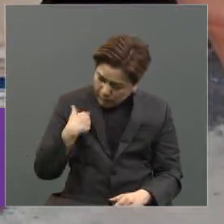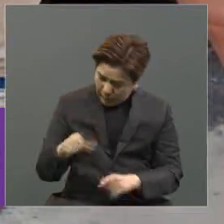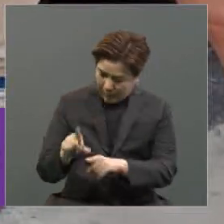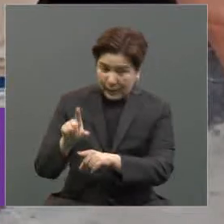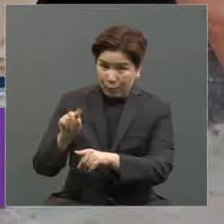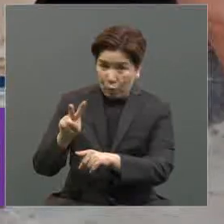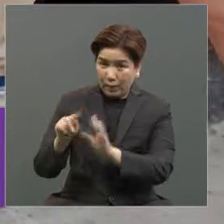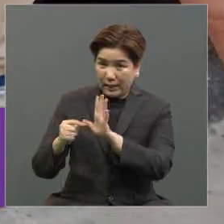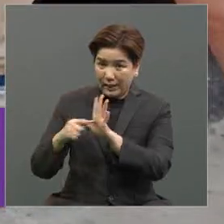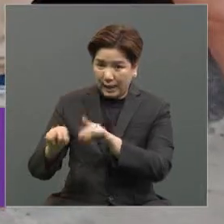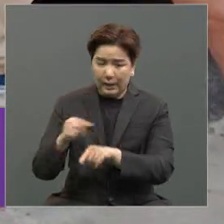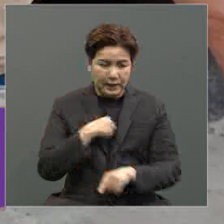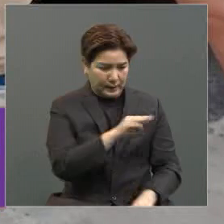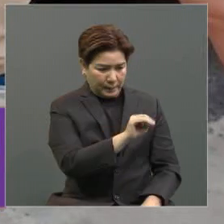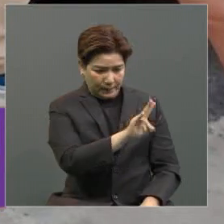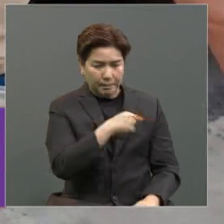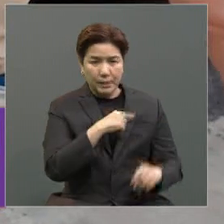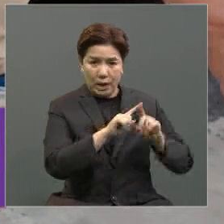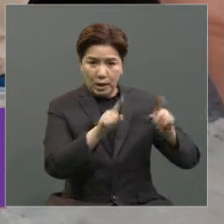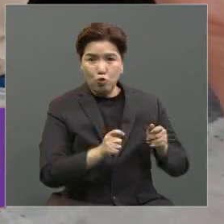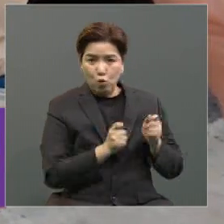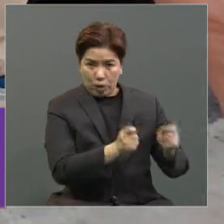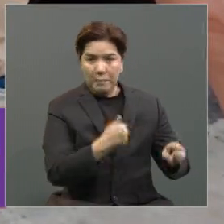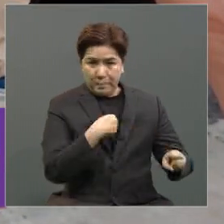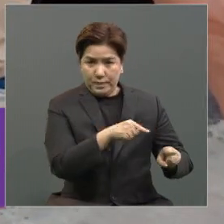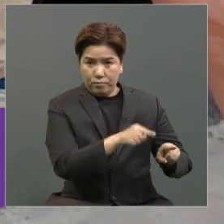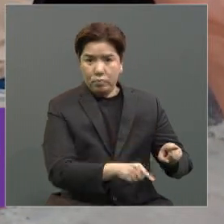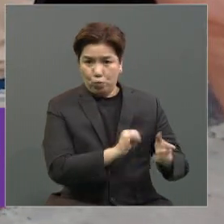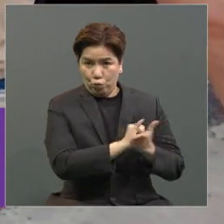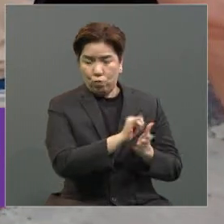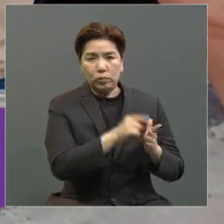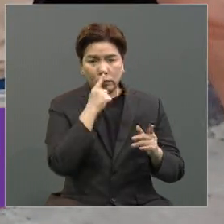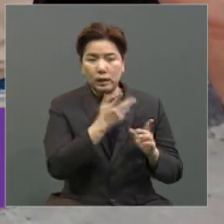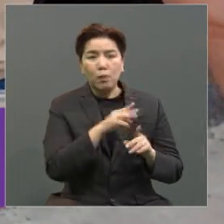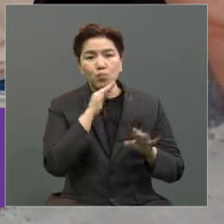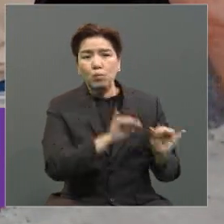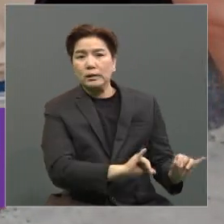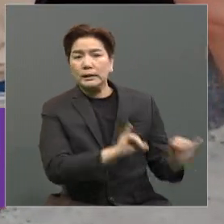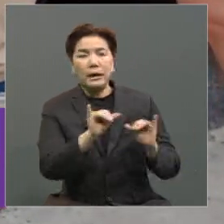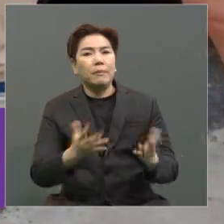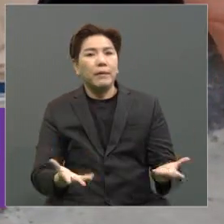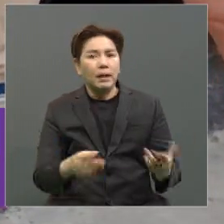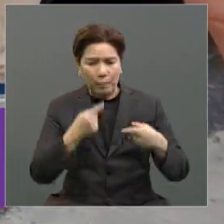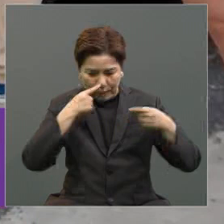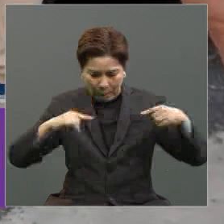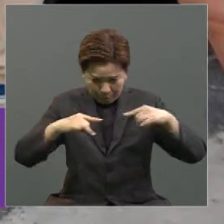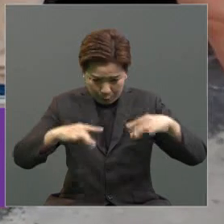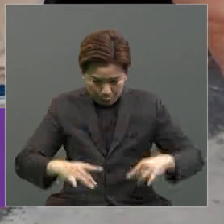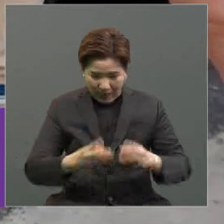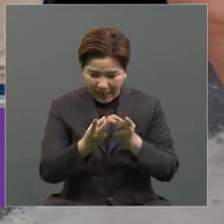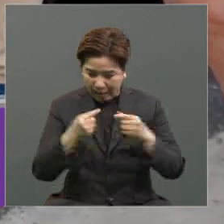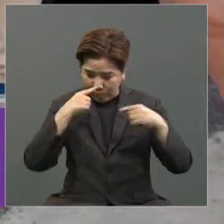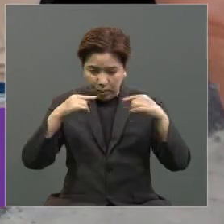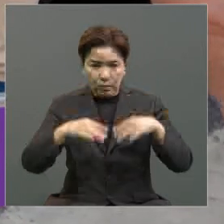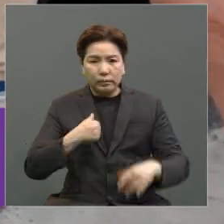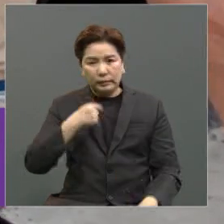47ตันเนี่ยมีเลขที่ใบอนุญาตฮะแต่เลขที่ใบอนุญาตเคลื่อนย้ายสุกรเนี่ยไม่ตรงเลขไม่ตรงเพราะ